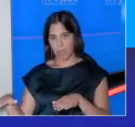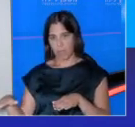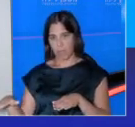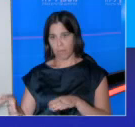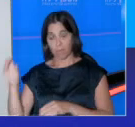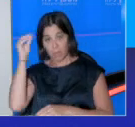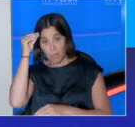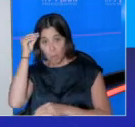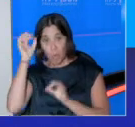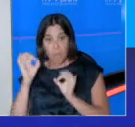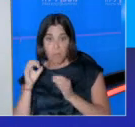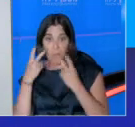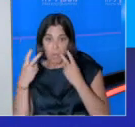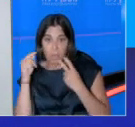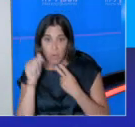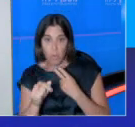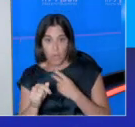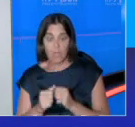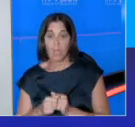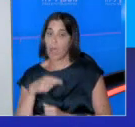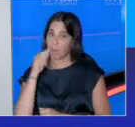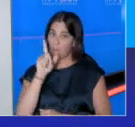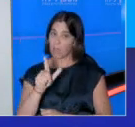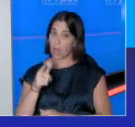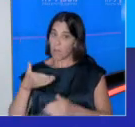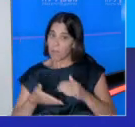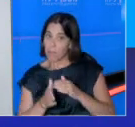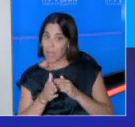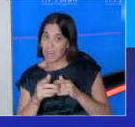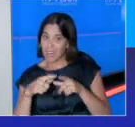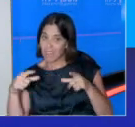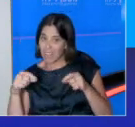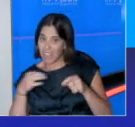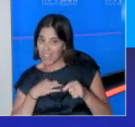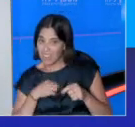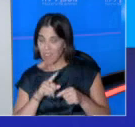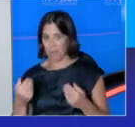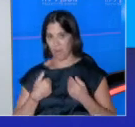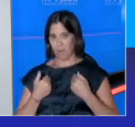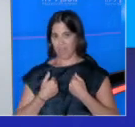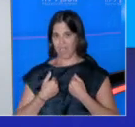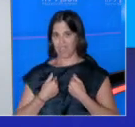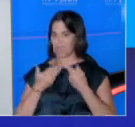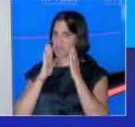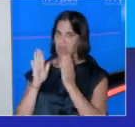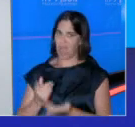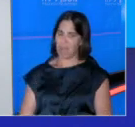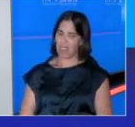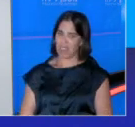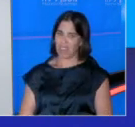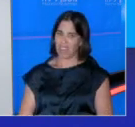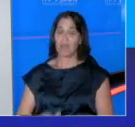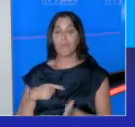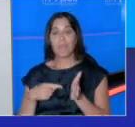ממש זוכרים את הביקור הזה. אמרתי להם שמכניסים פה את הכרטיס שלי, אבל לא אותי. לא יאומן.